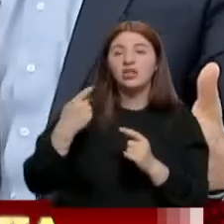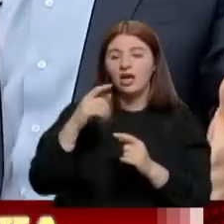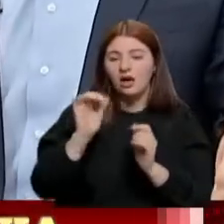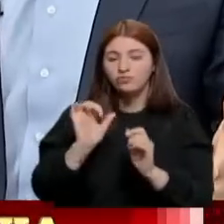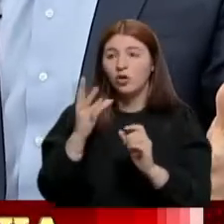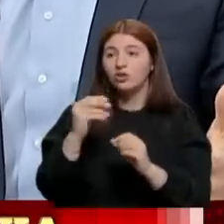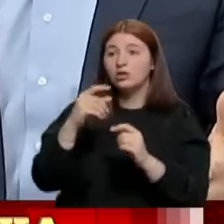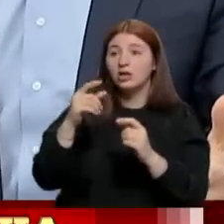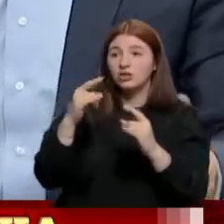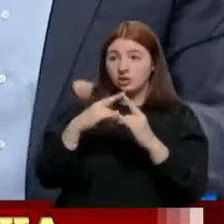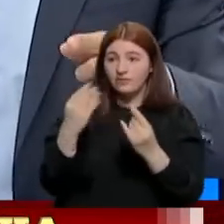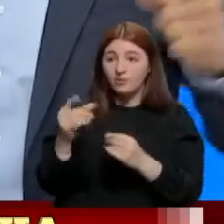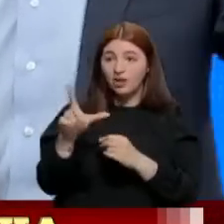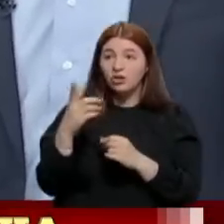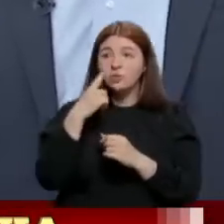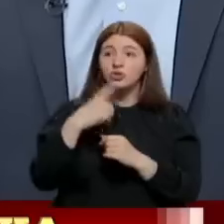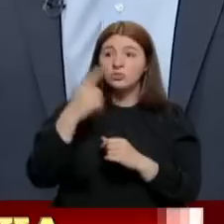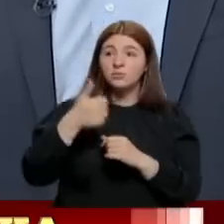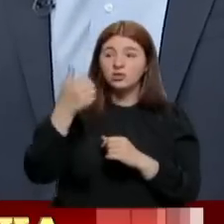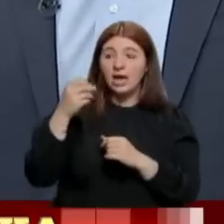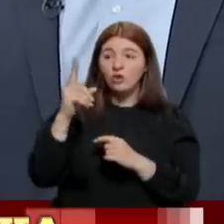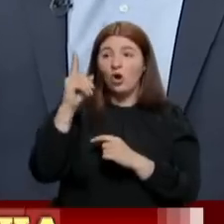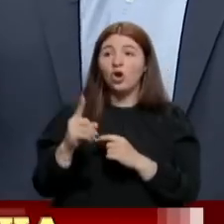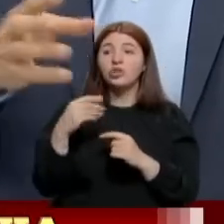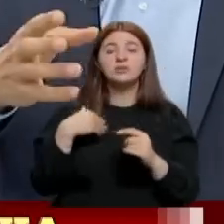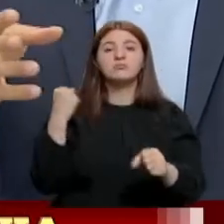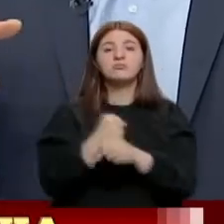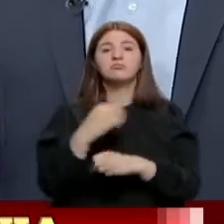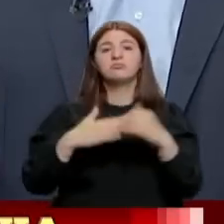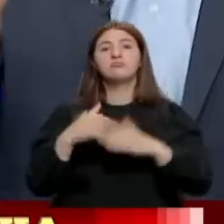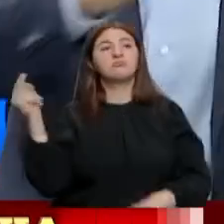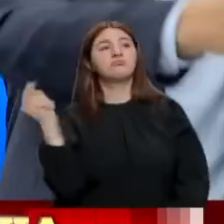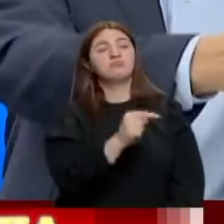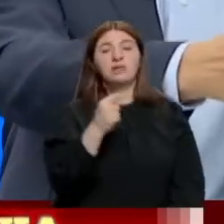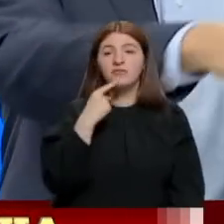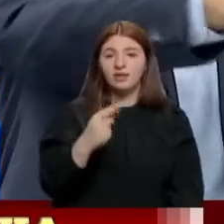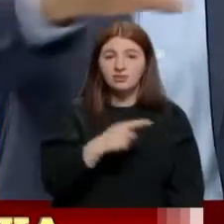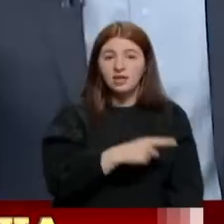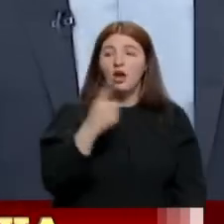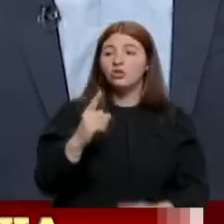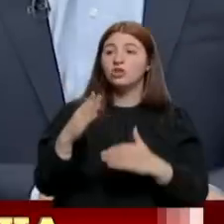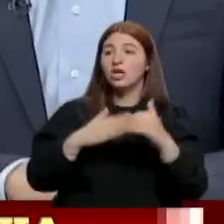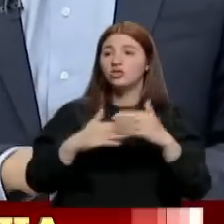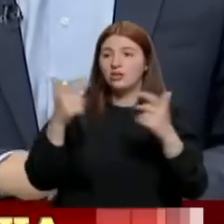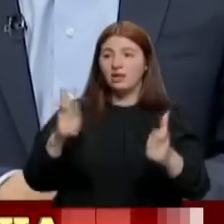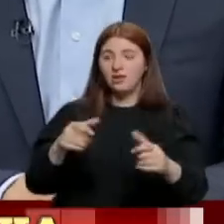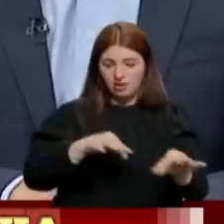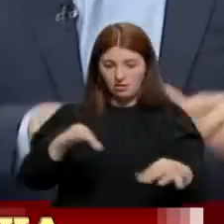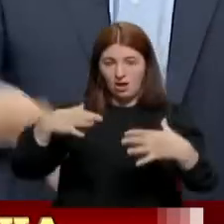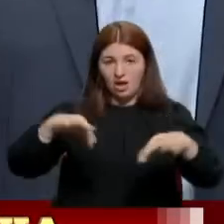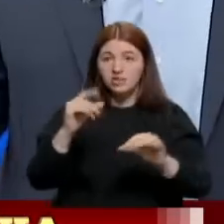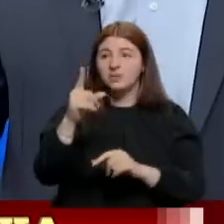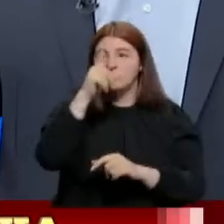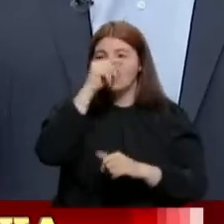kışlık çadırları sağlaman gerekiyordu. Ama Cumhurbaşkanı Erdoğan önceliğimiz beton dedi. Önce işte inşaat alanlarını ayarladık,